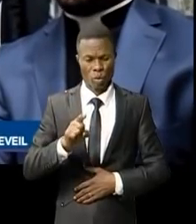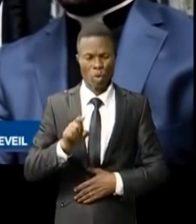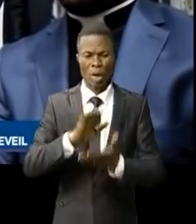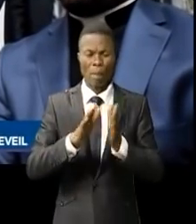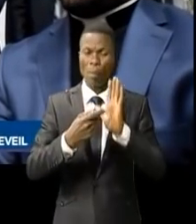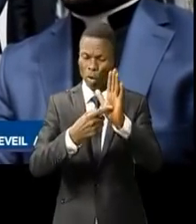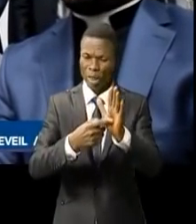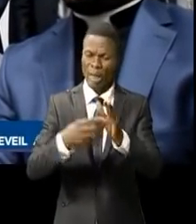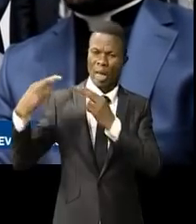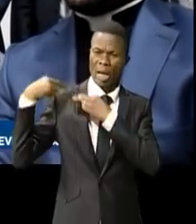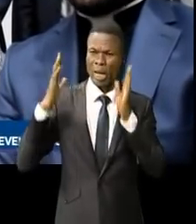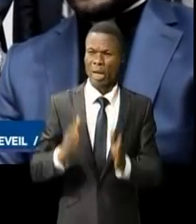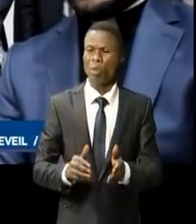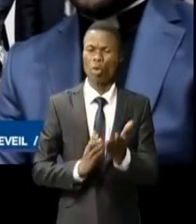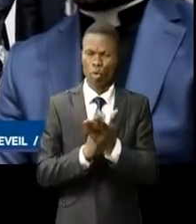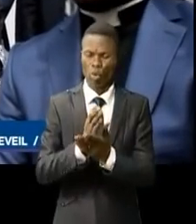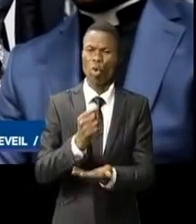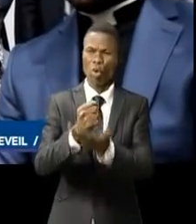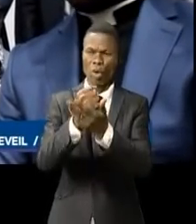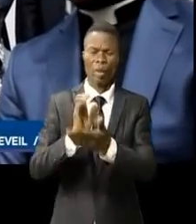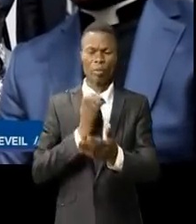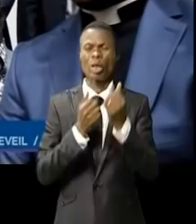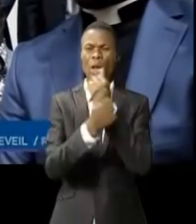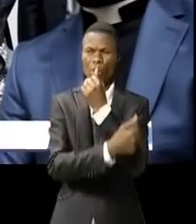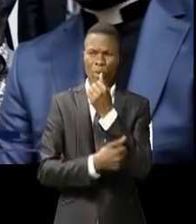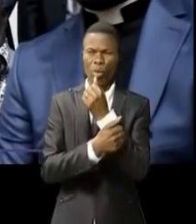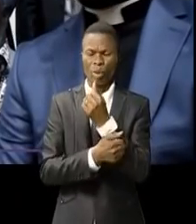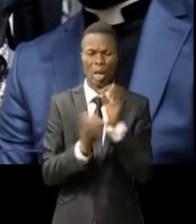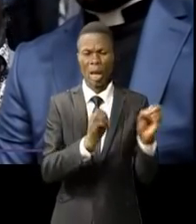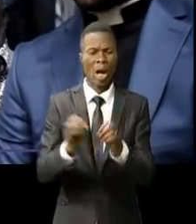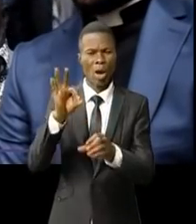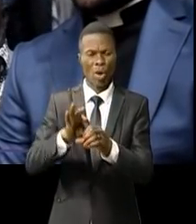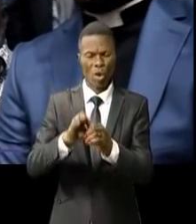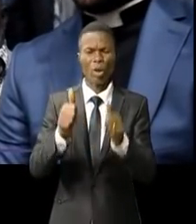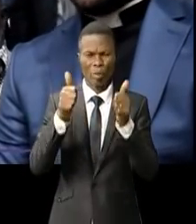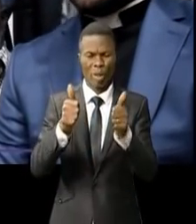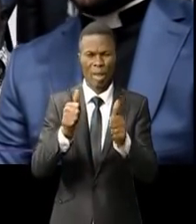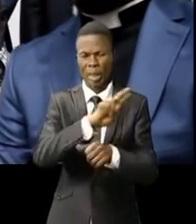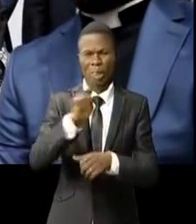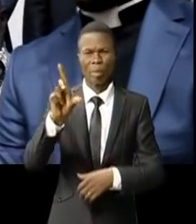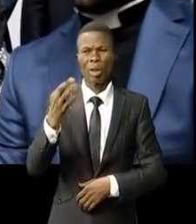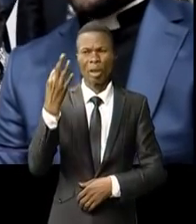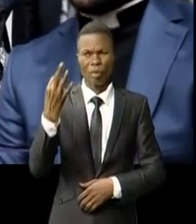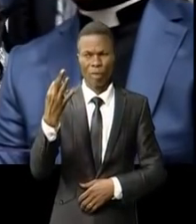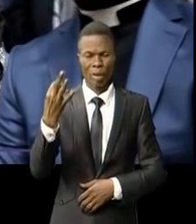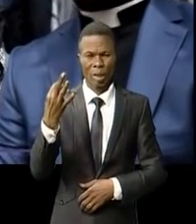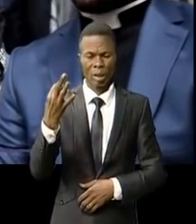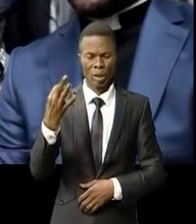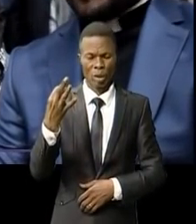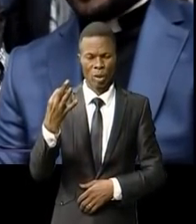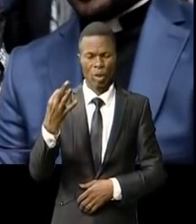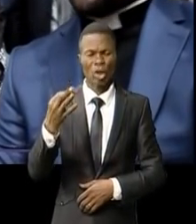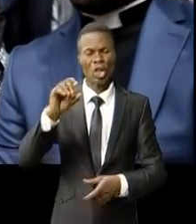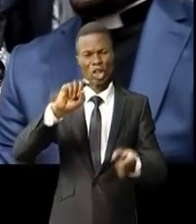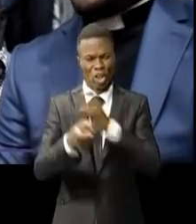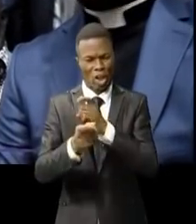responsabilité pour aider notre pays à avoir des élections crédibles en 2023 et de ne pas basculer à un quelconque